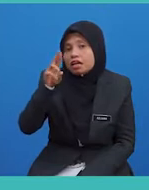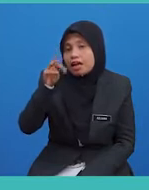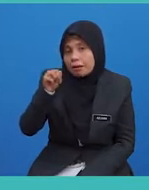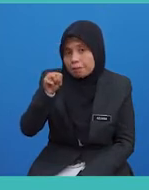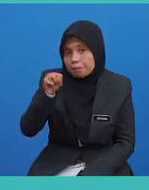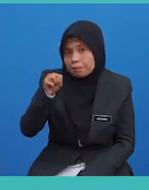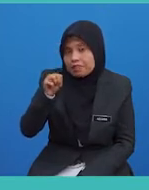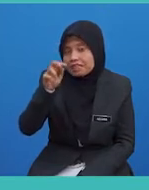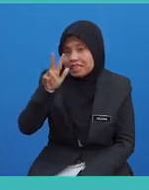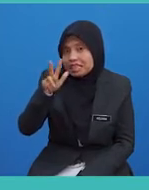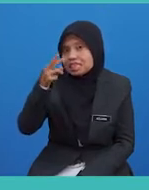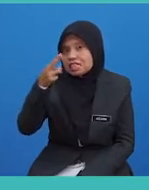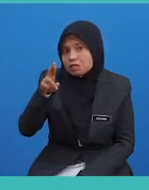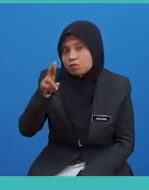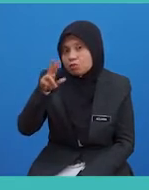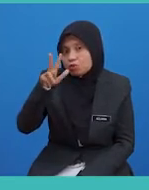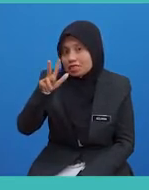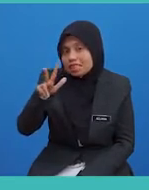Malaysia